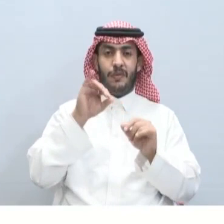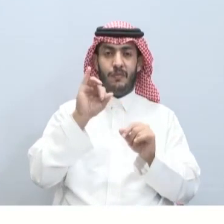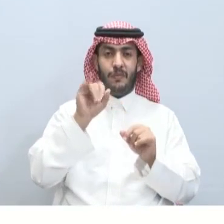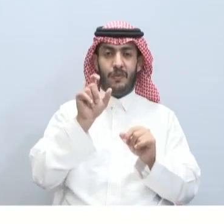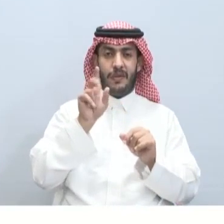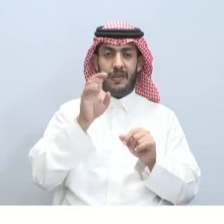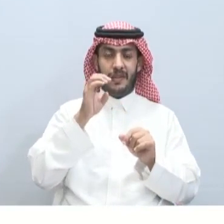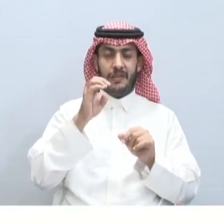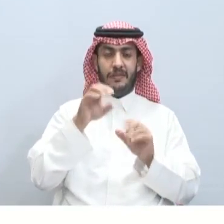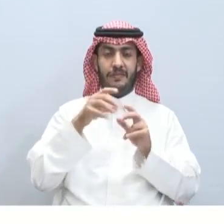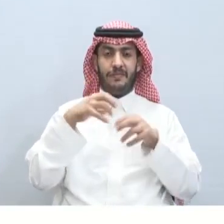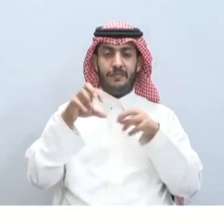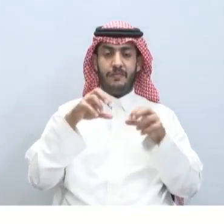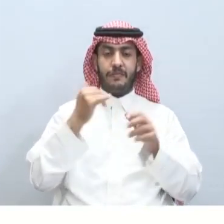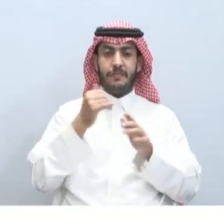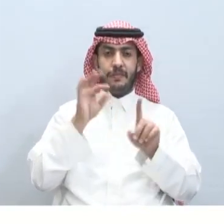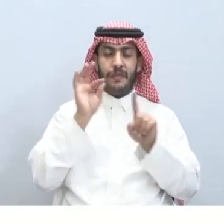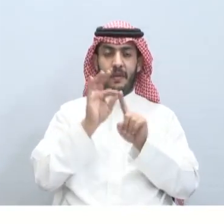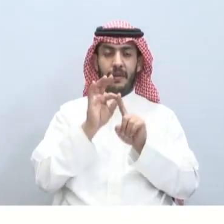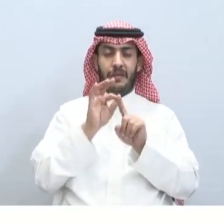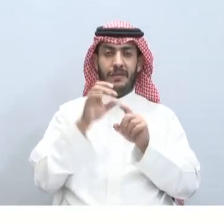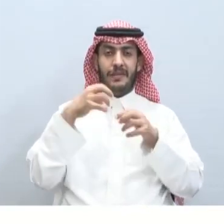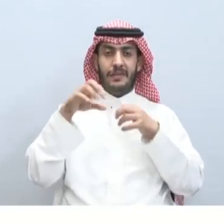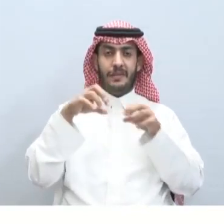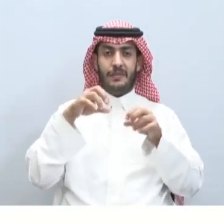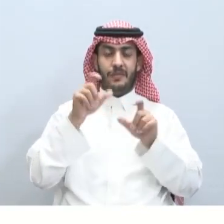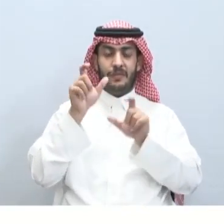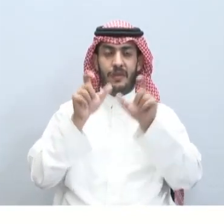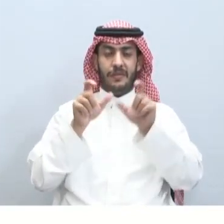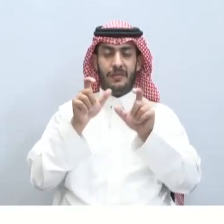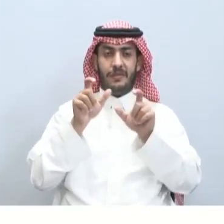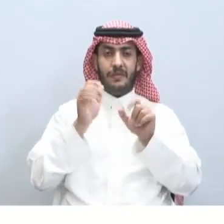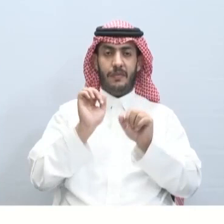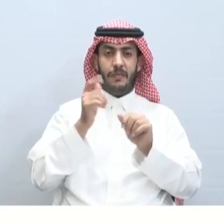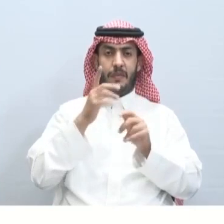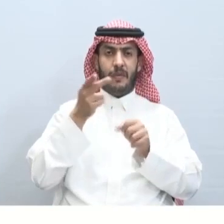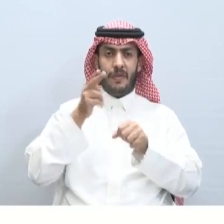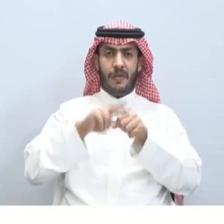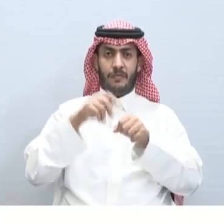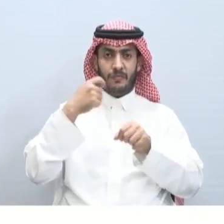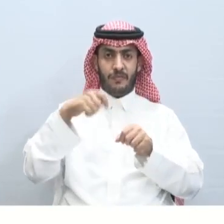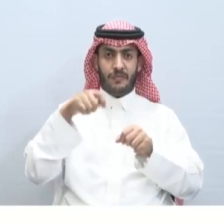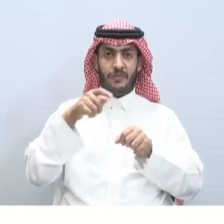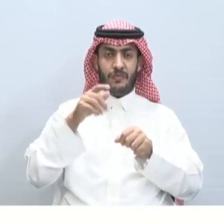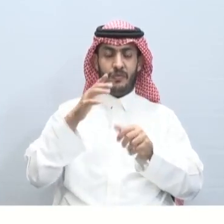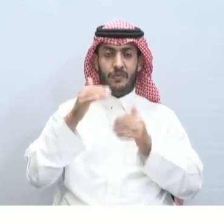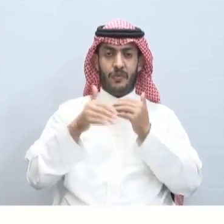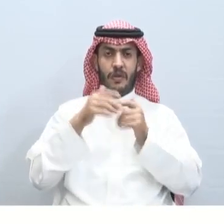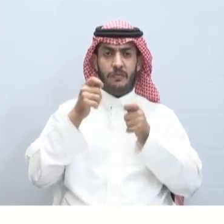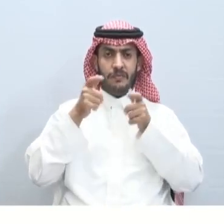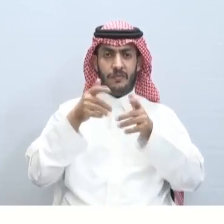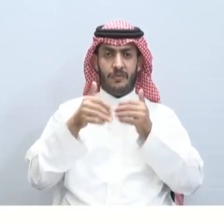التقسيم هنالك استهدف في قسم الاشخاص الذين يكون لديهم تكرار للشراء او استهلاك بشكل